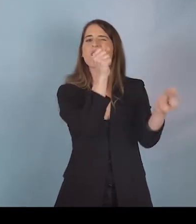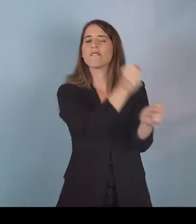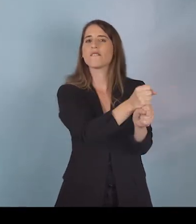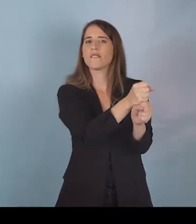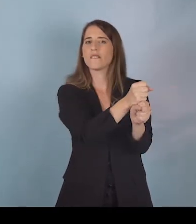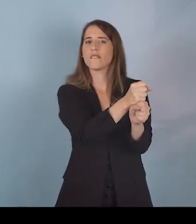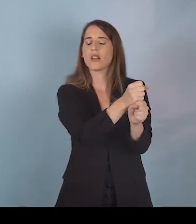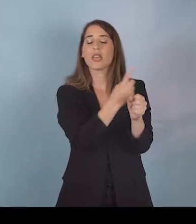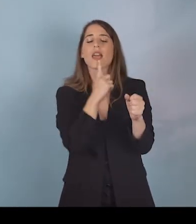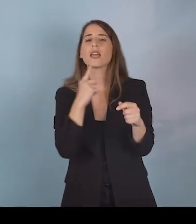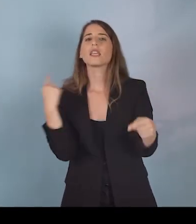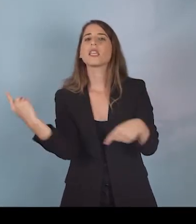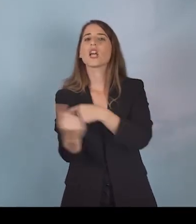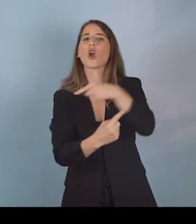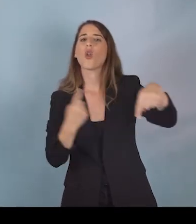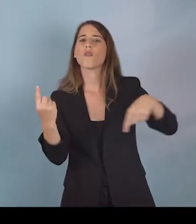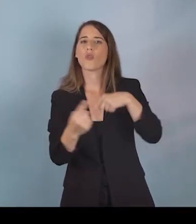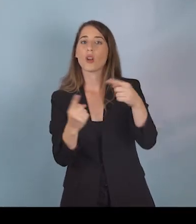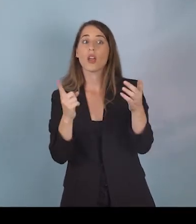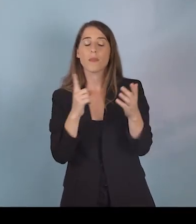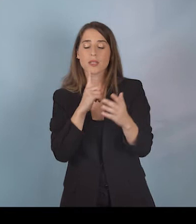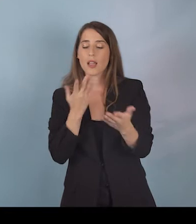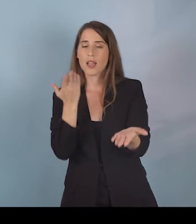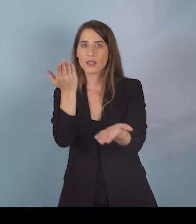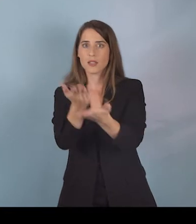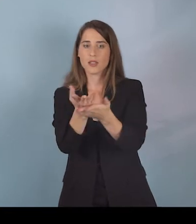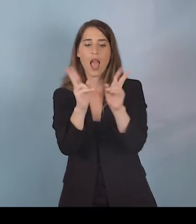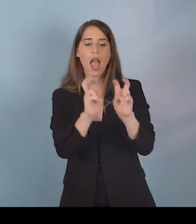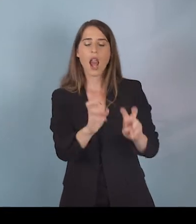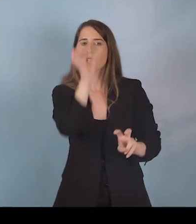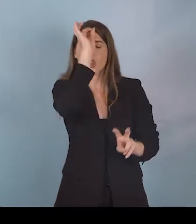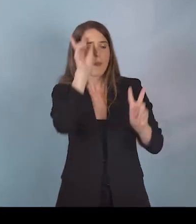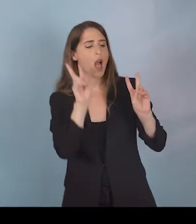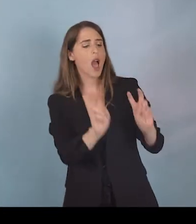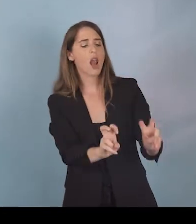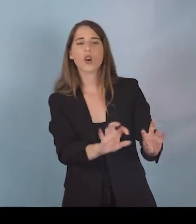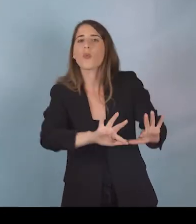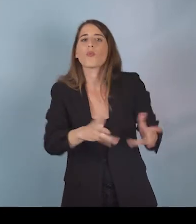γίνεται έλεγχος από έναν αστυνομικό όταν πρόκειται για ένα τρανς άτομο.